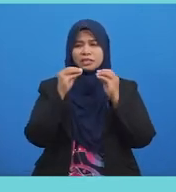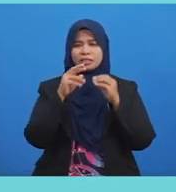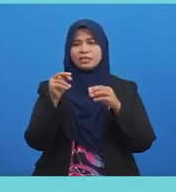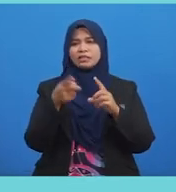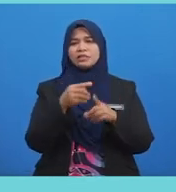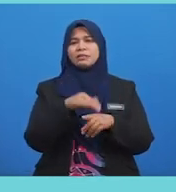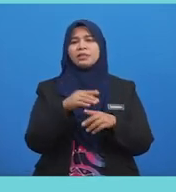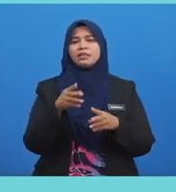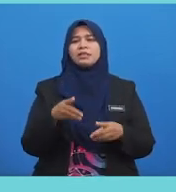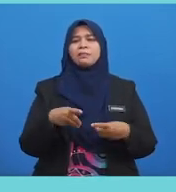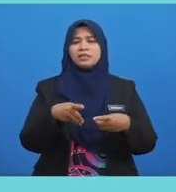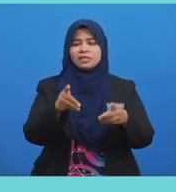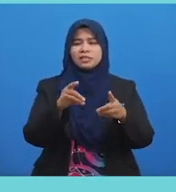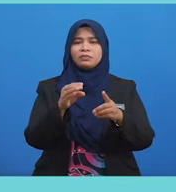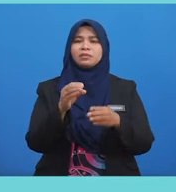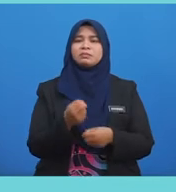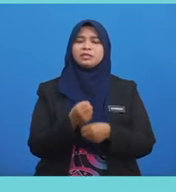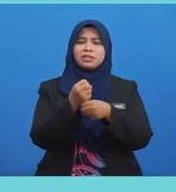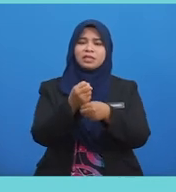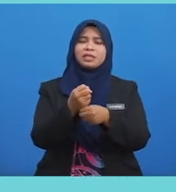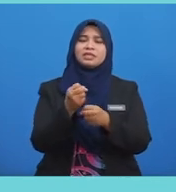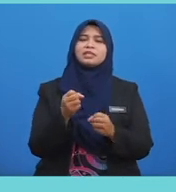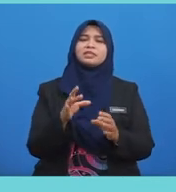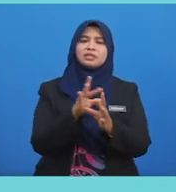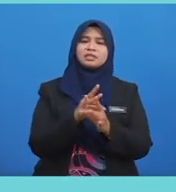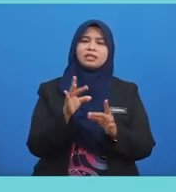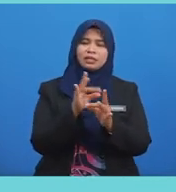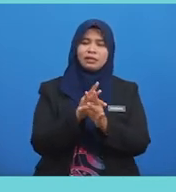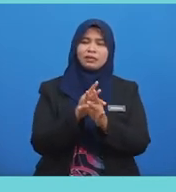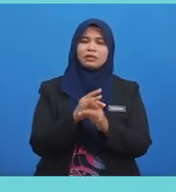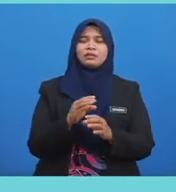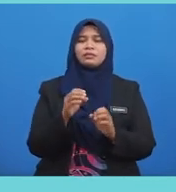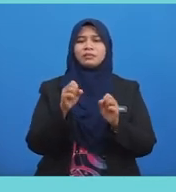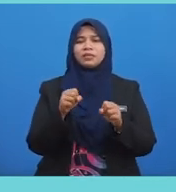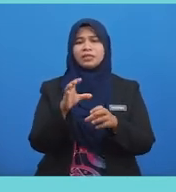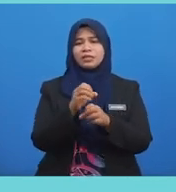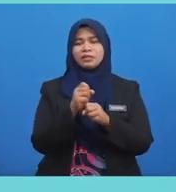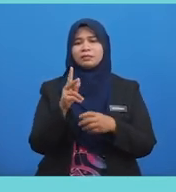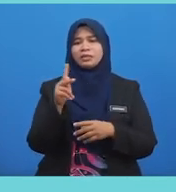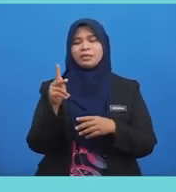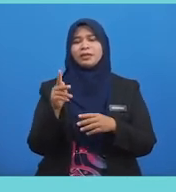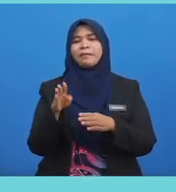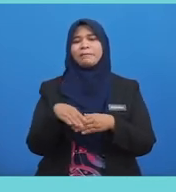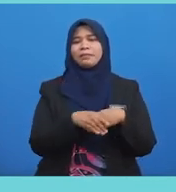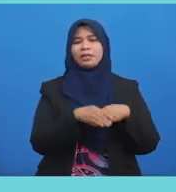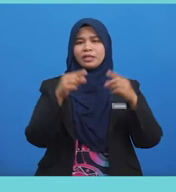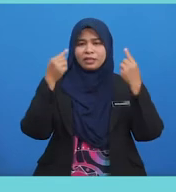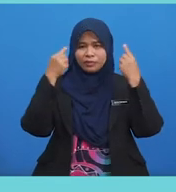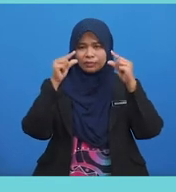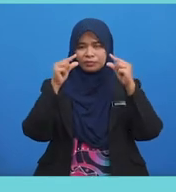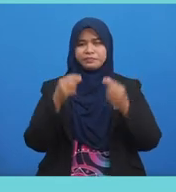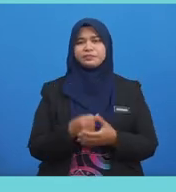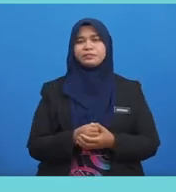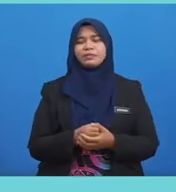tersebut? Jadi, anda boleh cuba menjawab soalan ini dan minta bimbingan guru sejarah anda untuk